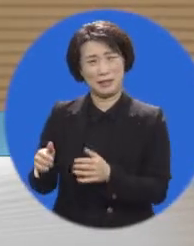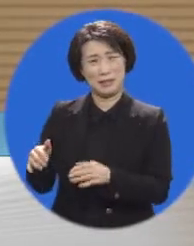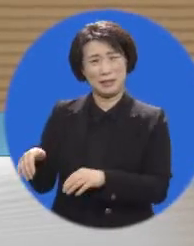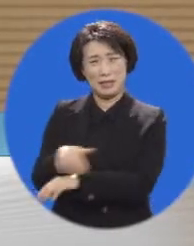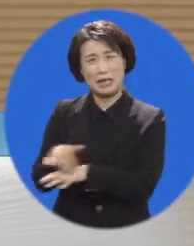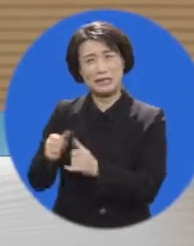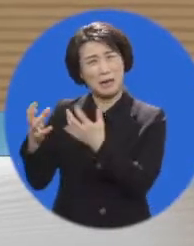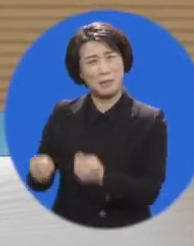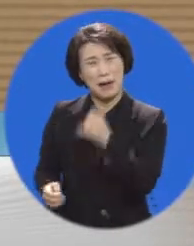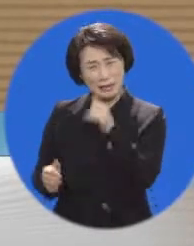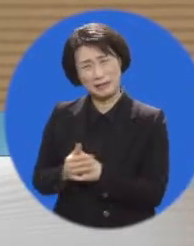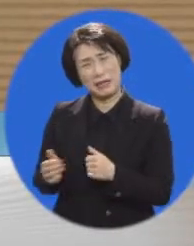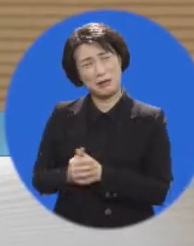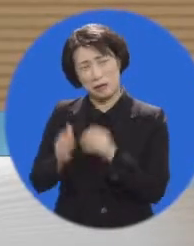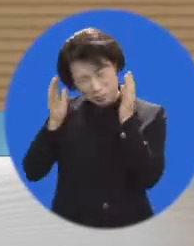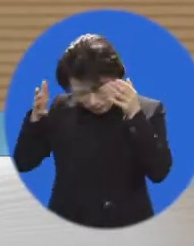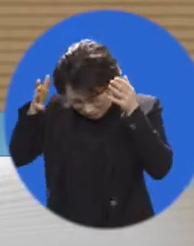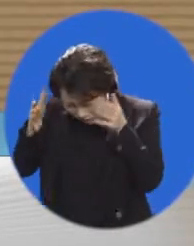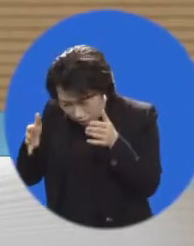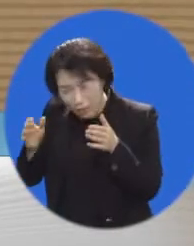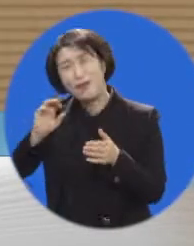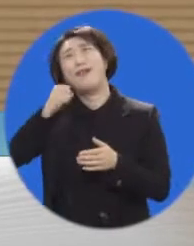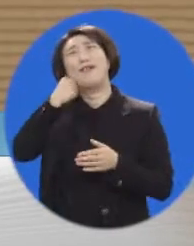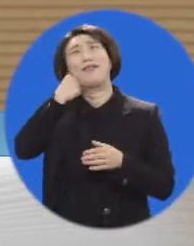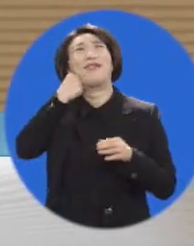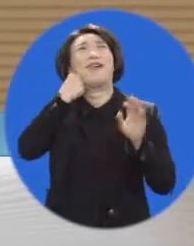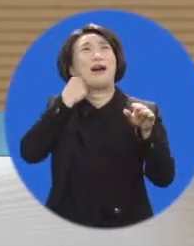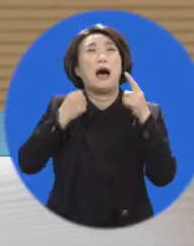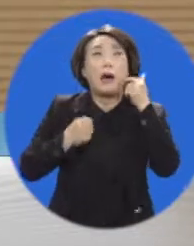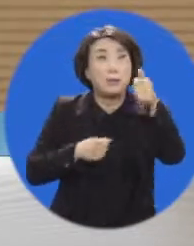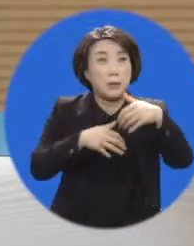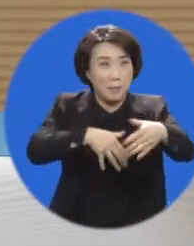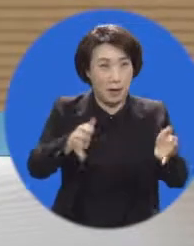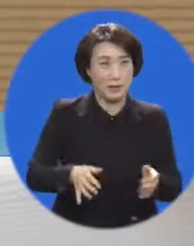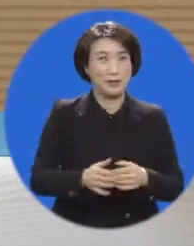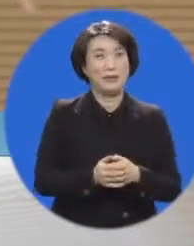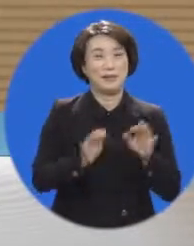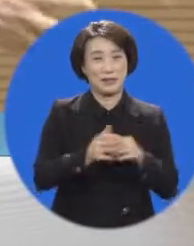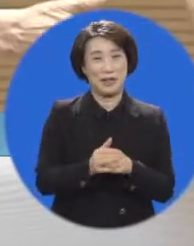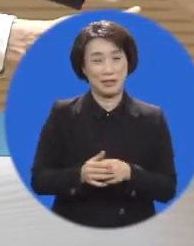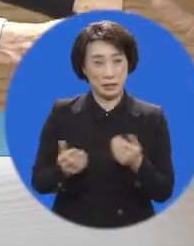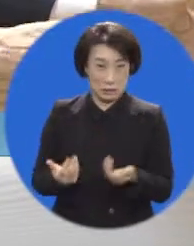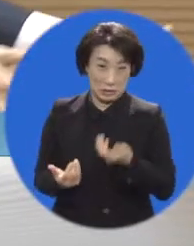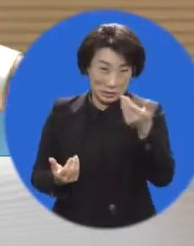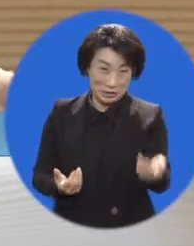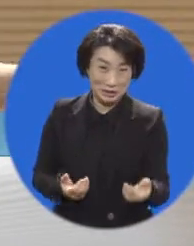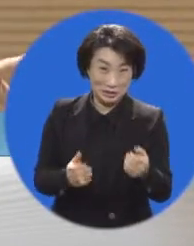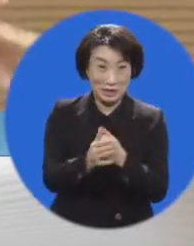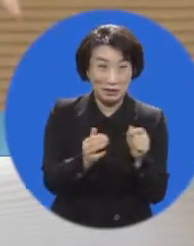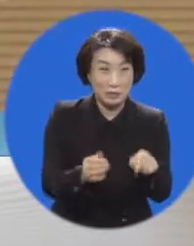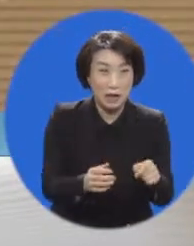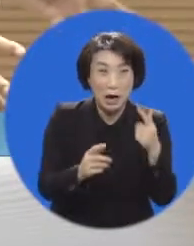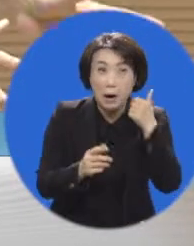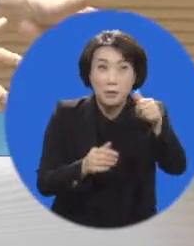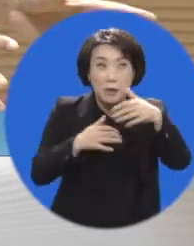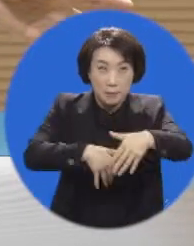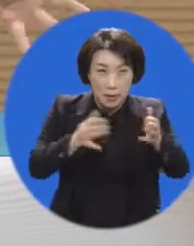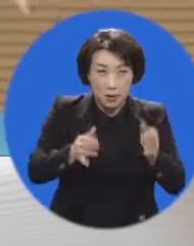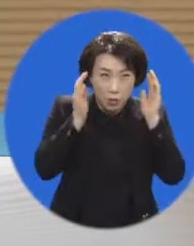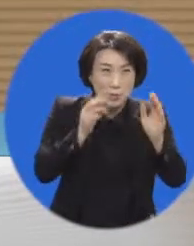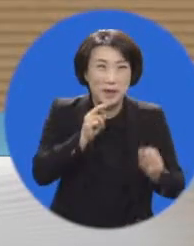많으세요. 공부가 집중되지 않아요. 아버지 방에서 멀리 떨어져 있으니까 아버지